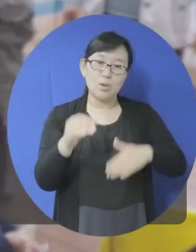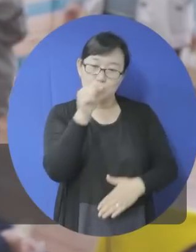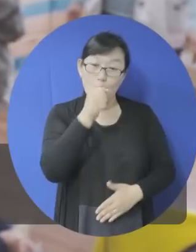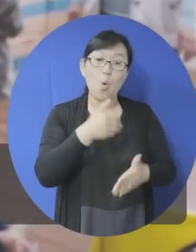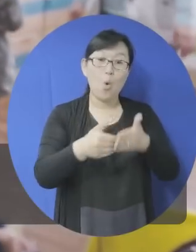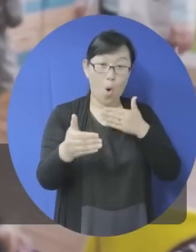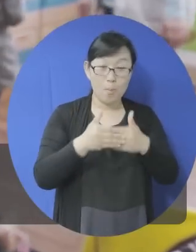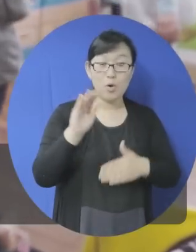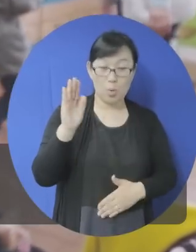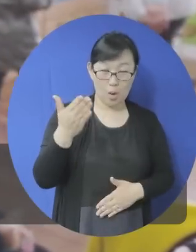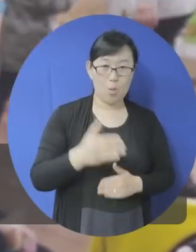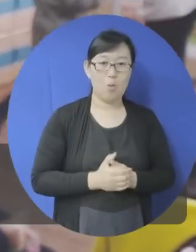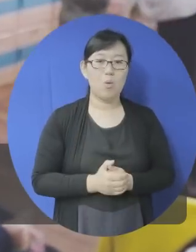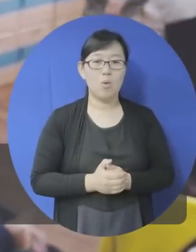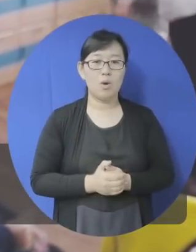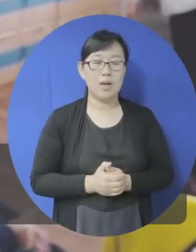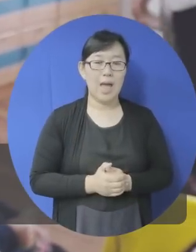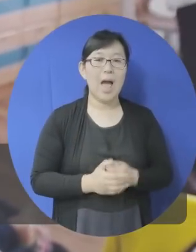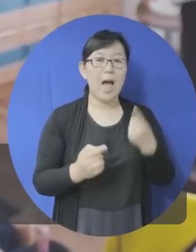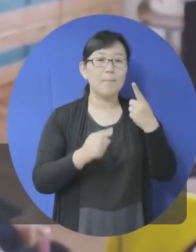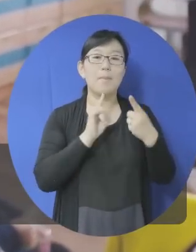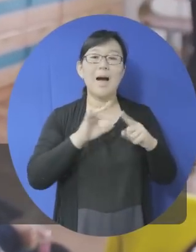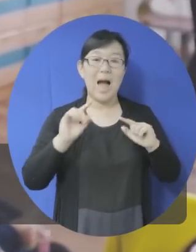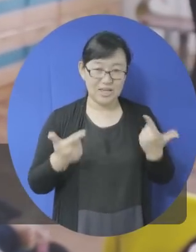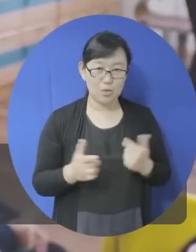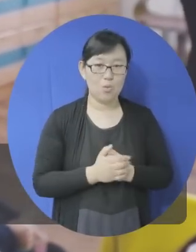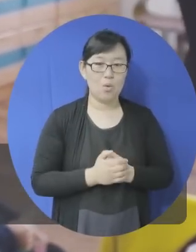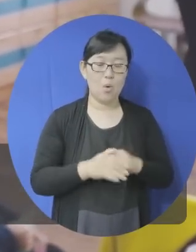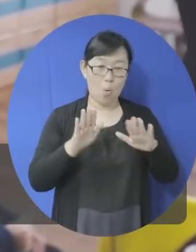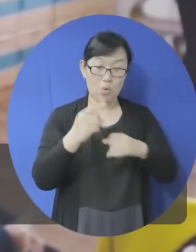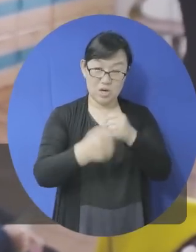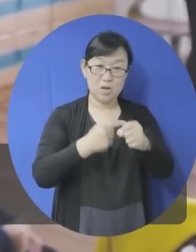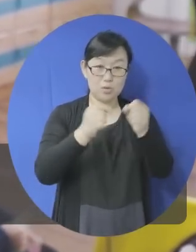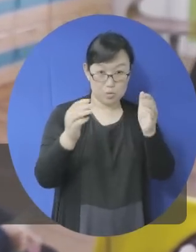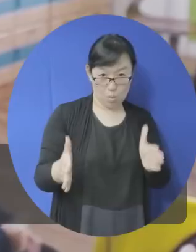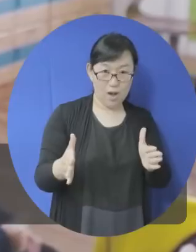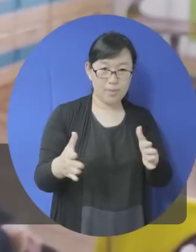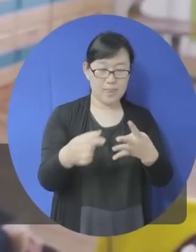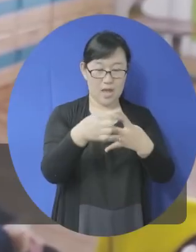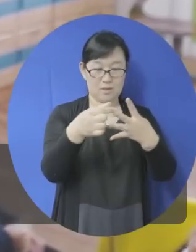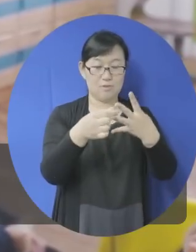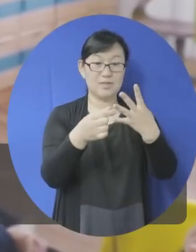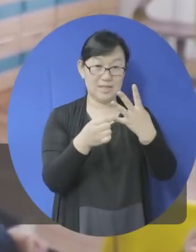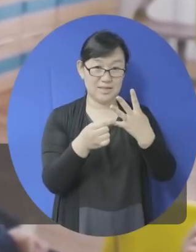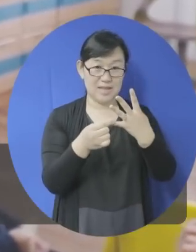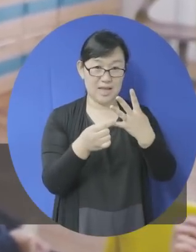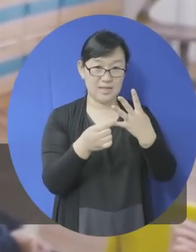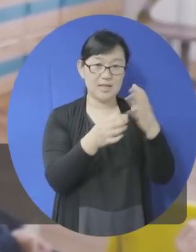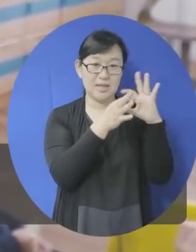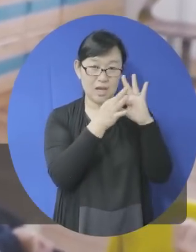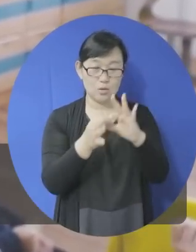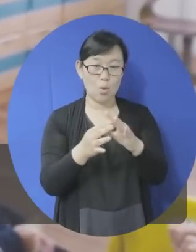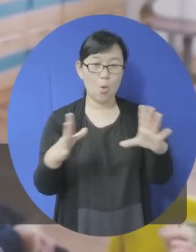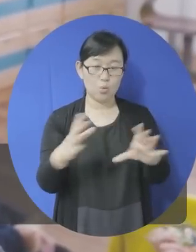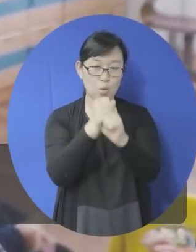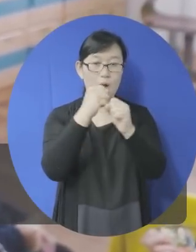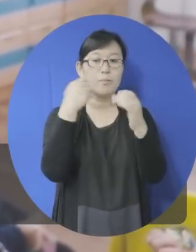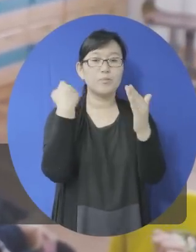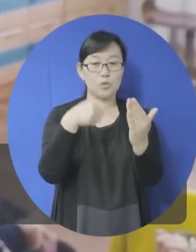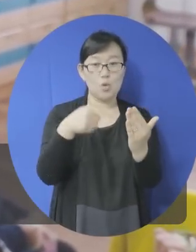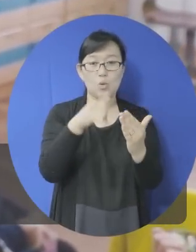애들한테도 좋은 경험이 된 것 같고요. 오늘 일회성이 아니라 이번 연도에 계속 이제 네 차례 걸쳐서